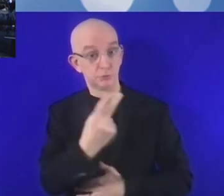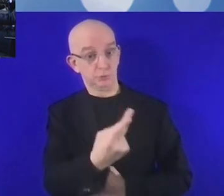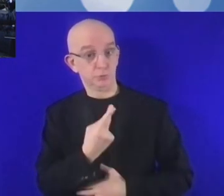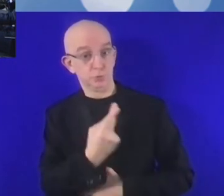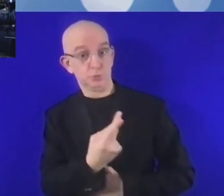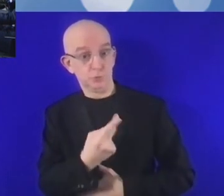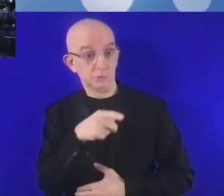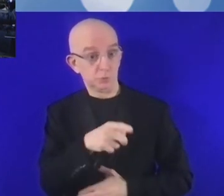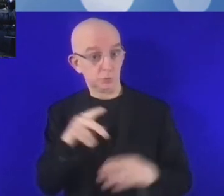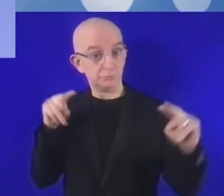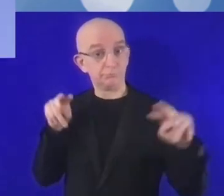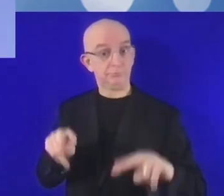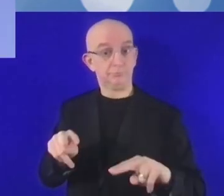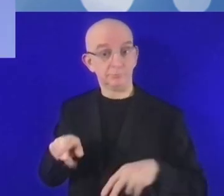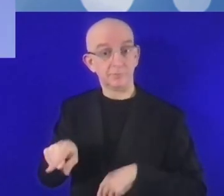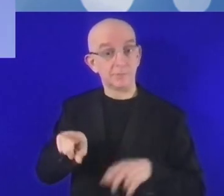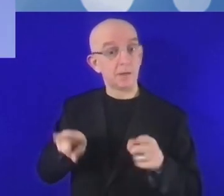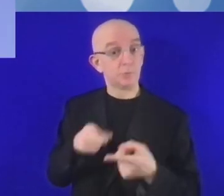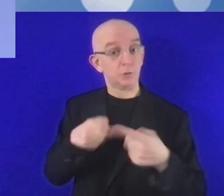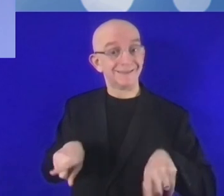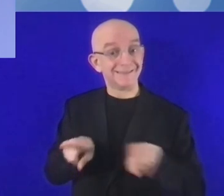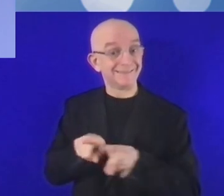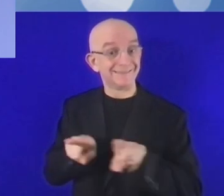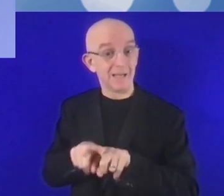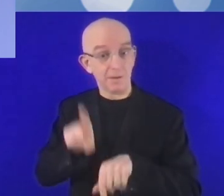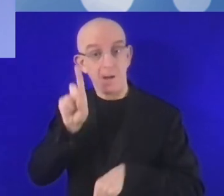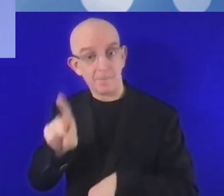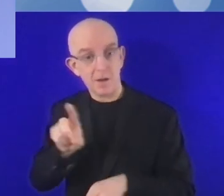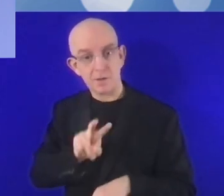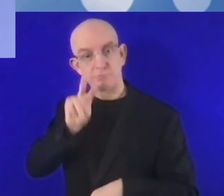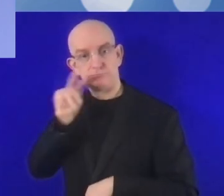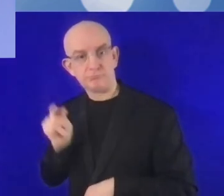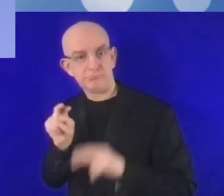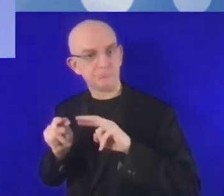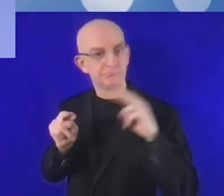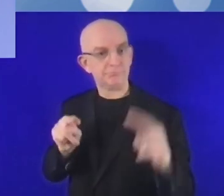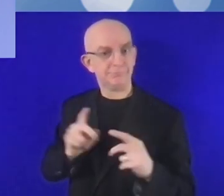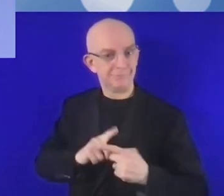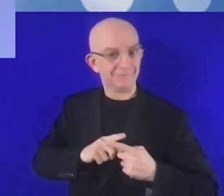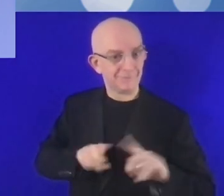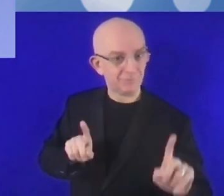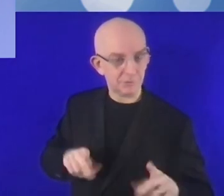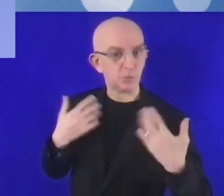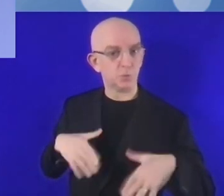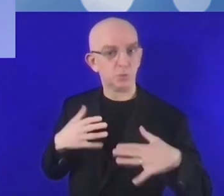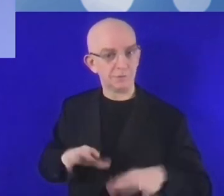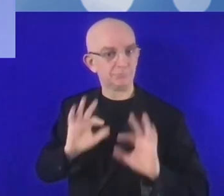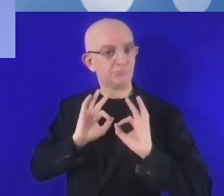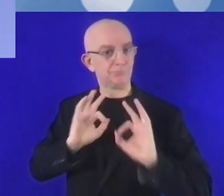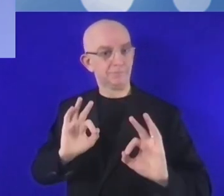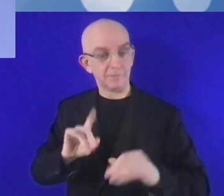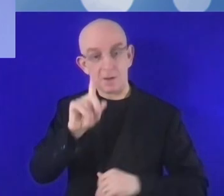человека слушают одно и то же произведение, то каждый раз они услышат в нем нечто другое. Так что